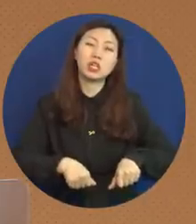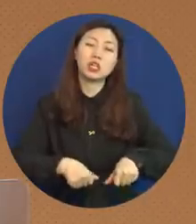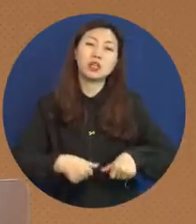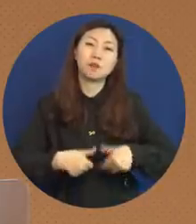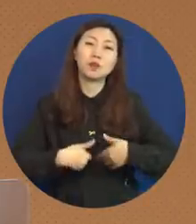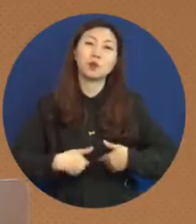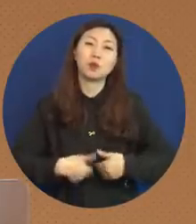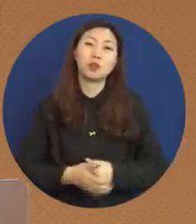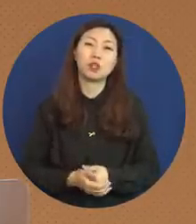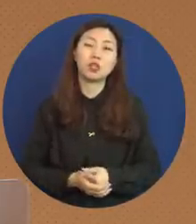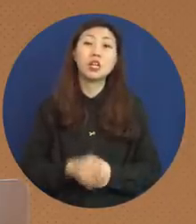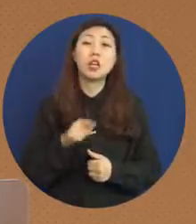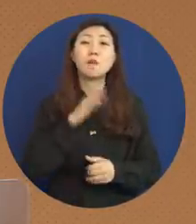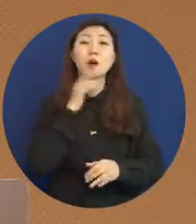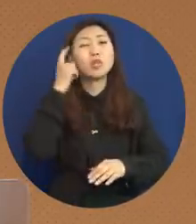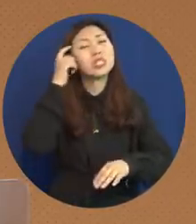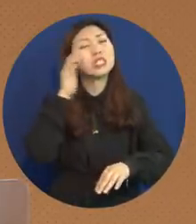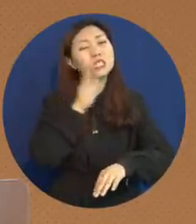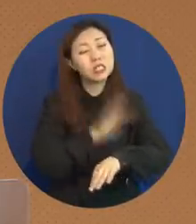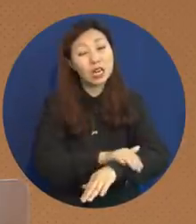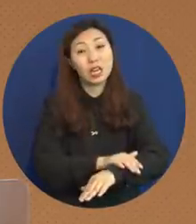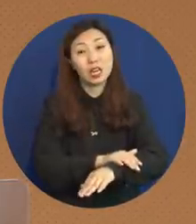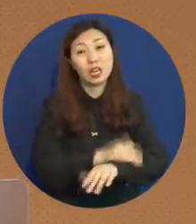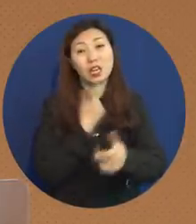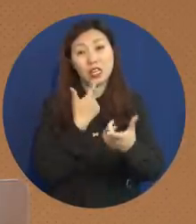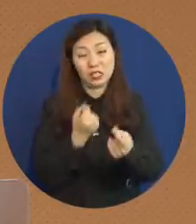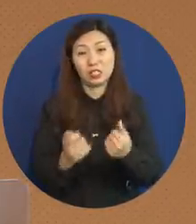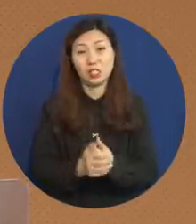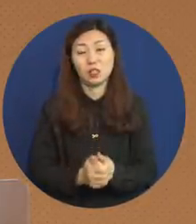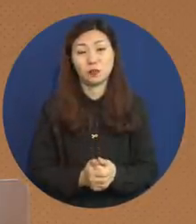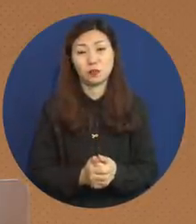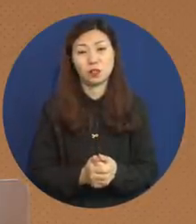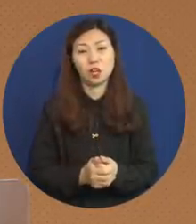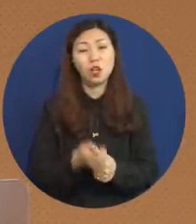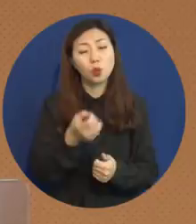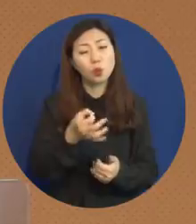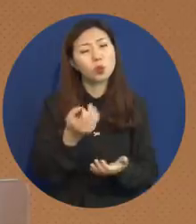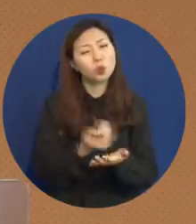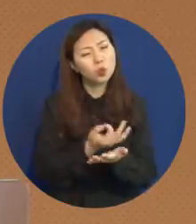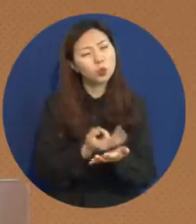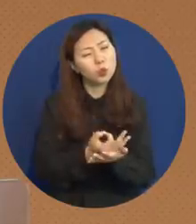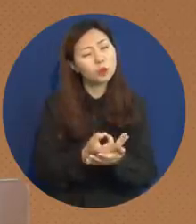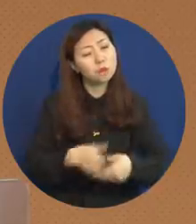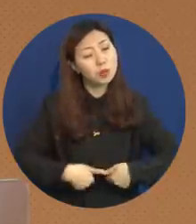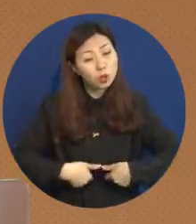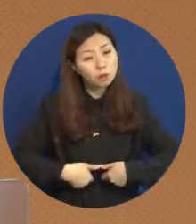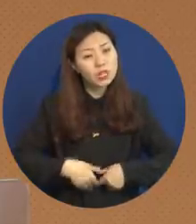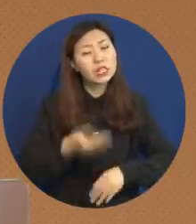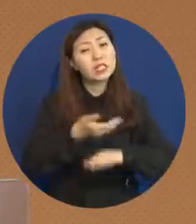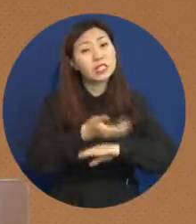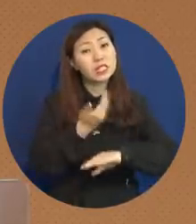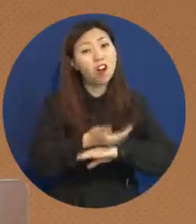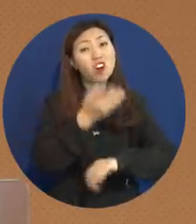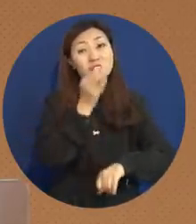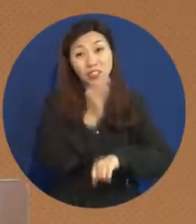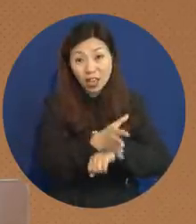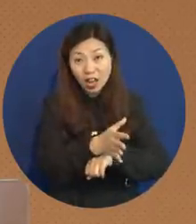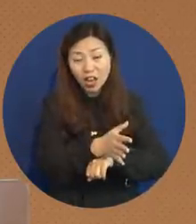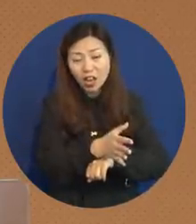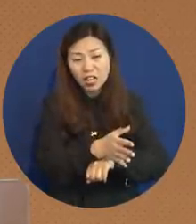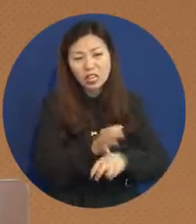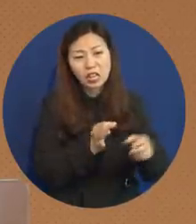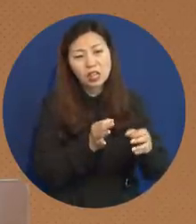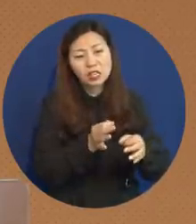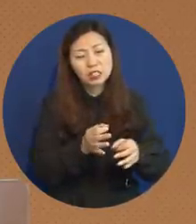이제 지혜라는 거야. 아, 이건 돈을 조금 벌어야 되겠다. 그러면 이제 트럭을 산다. 그래가지고 사업이